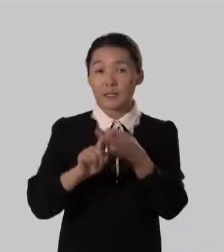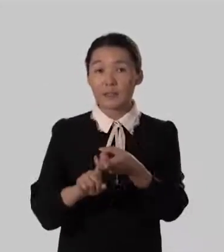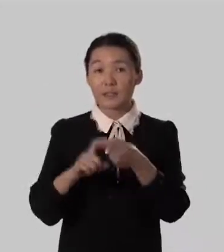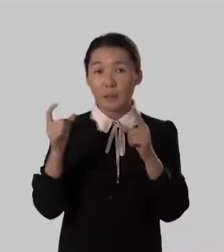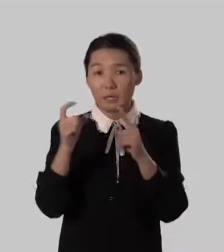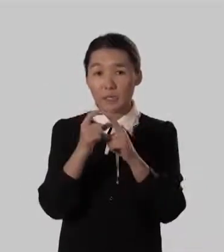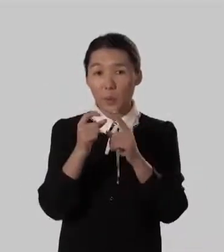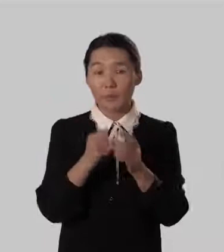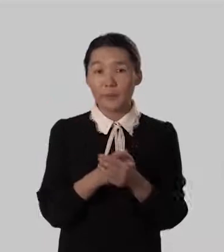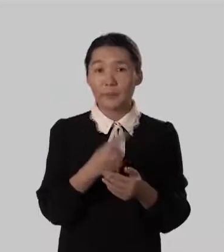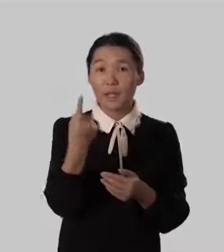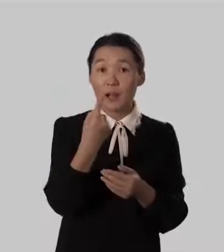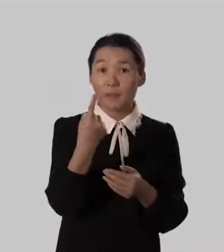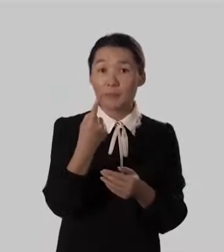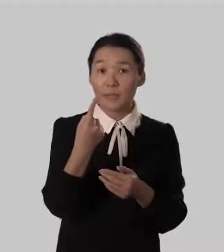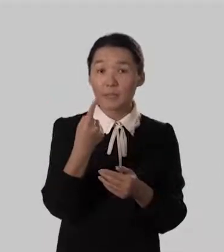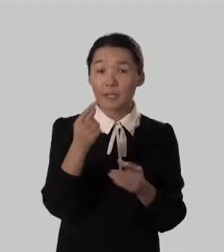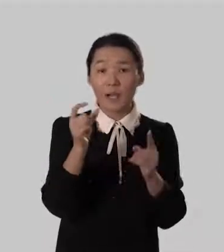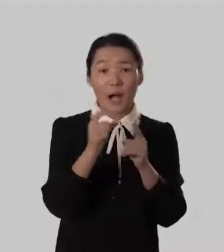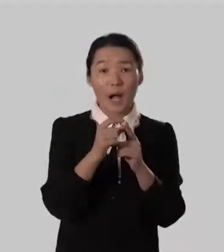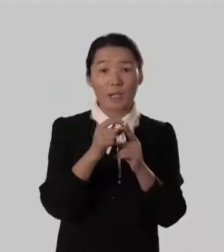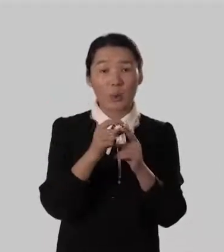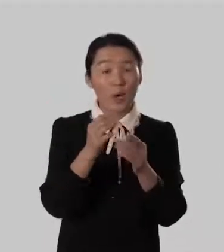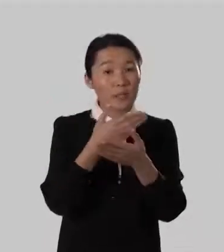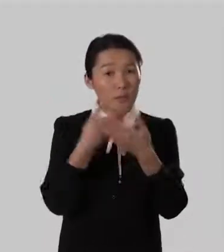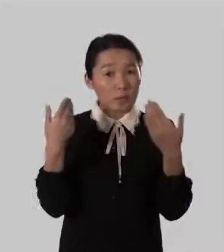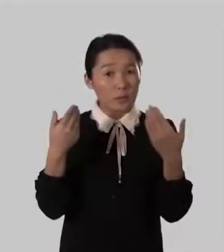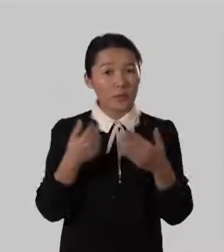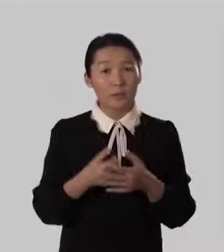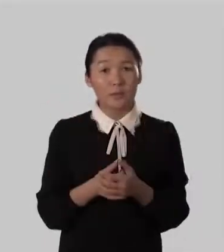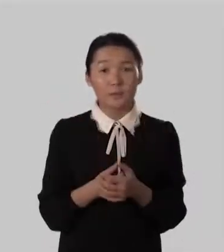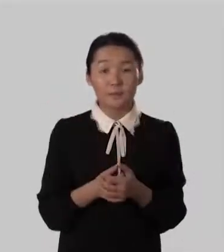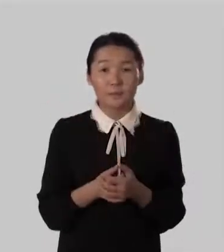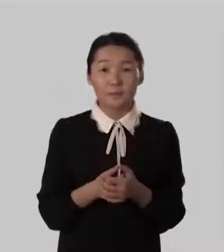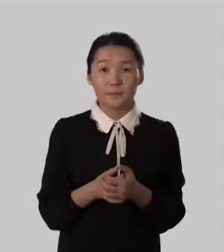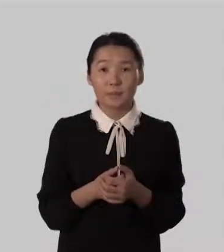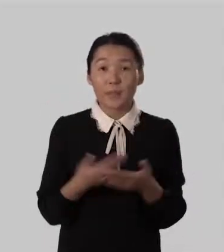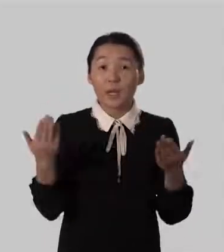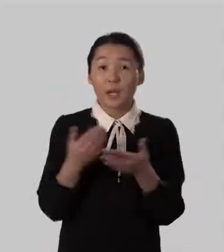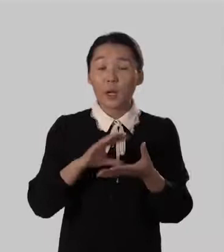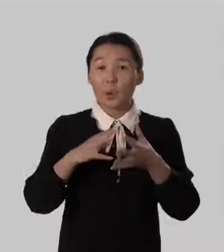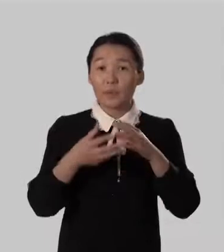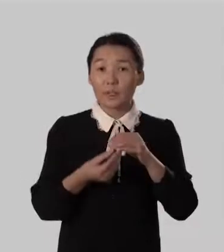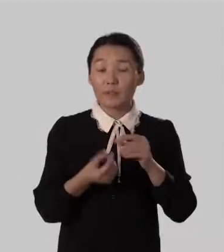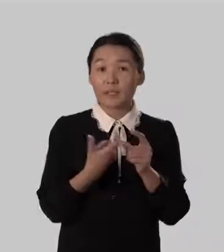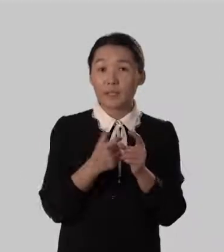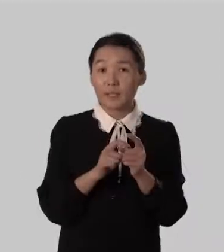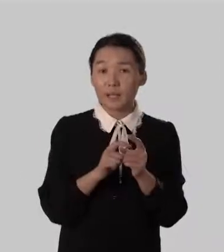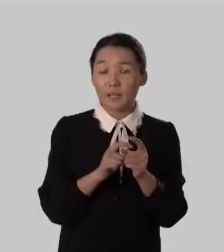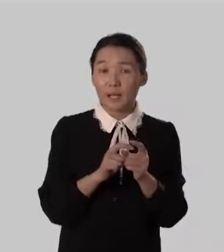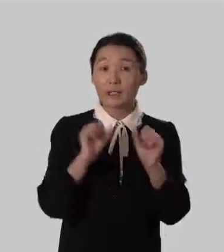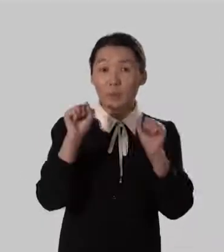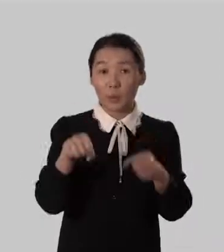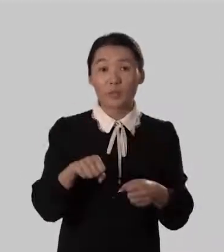зависимое слово а в 1 она отсутствует какой вывод на